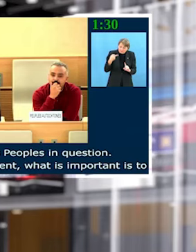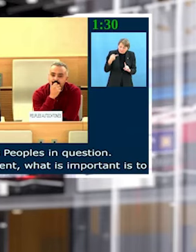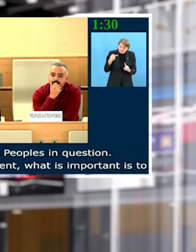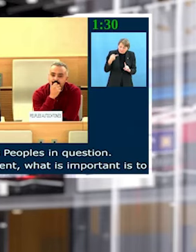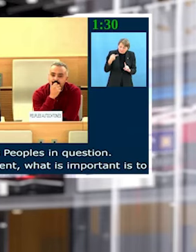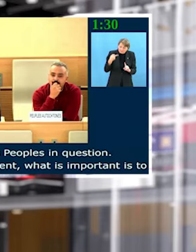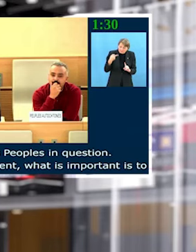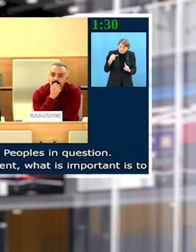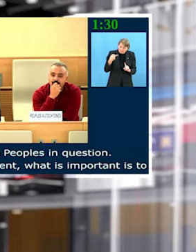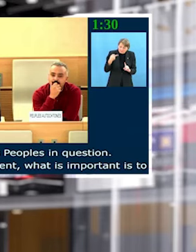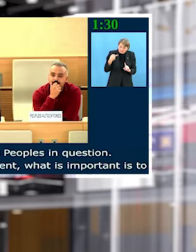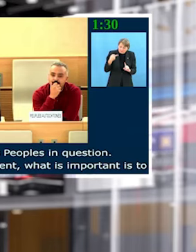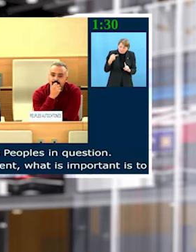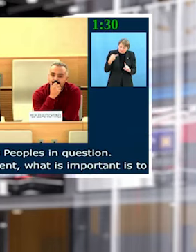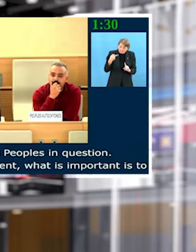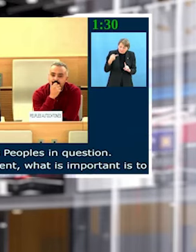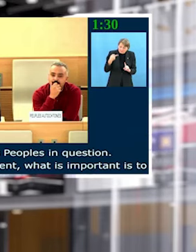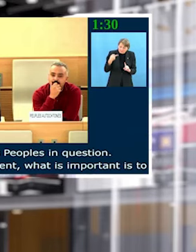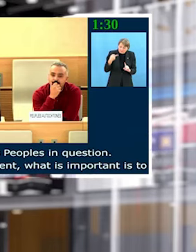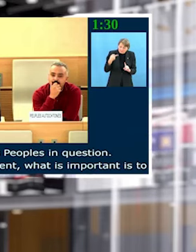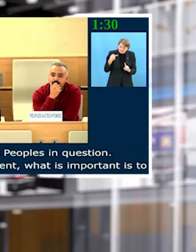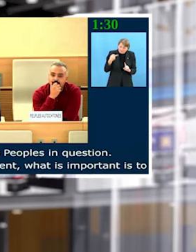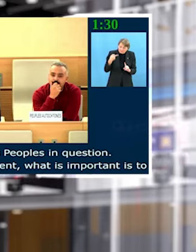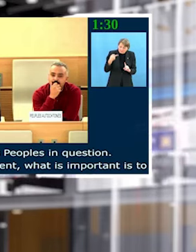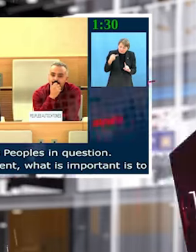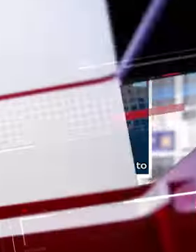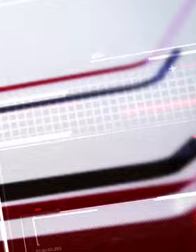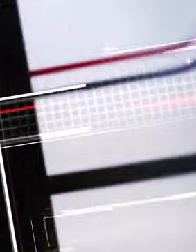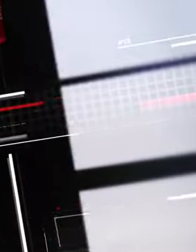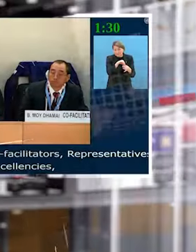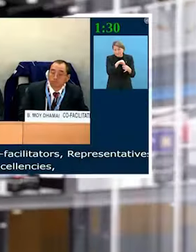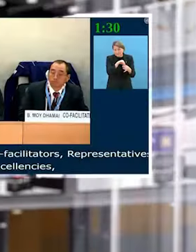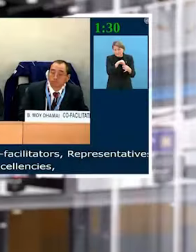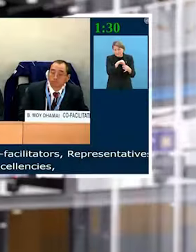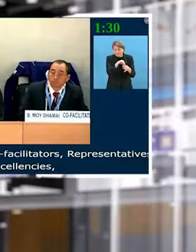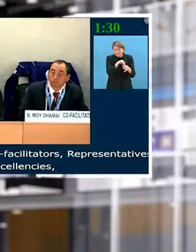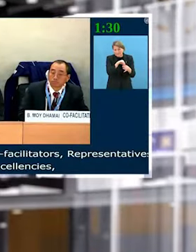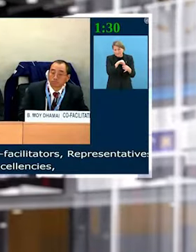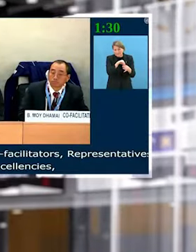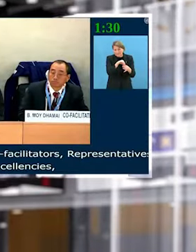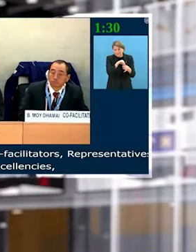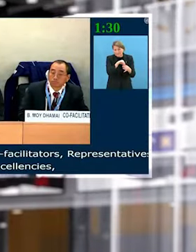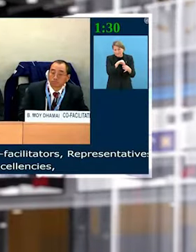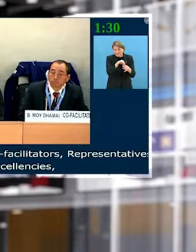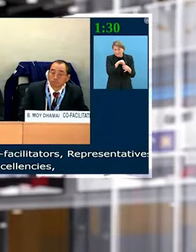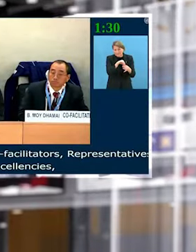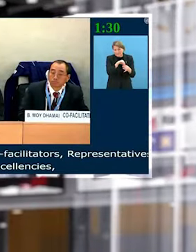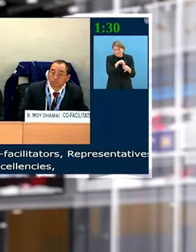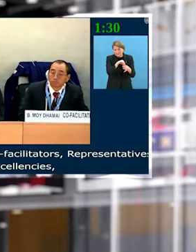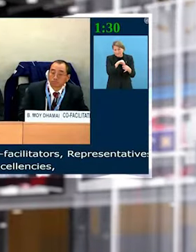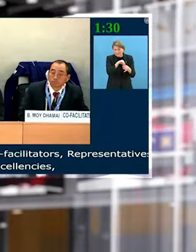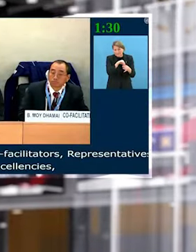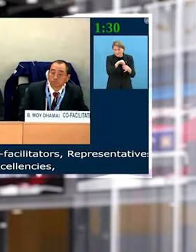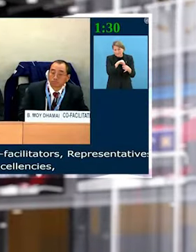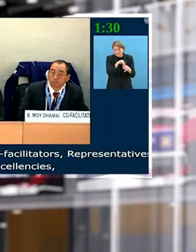ներառումը իրավապատմական փաստաթղթերի ժողովածուն։ Սպասիբա, պարոն նախագահ։ Հարգելի պարոն փոխնախագահ, բնիկ